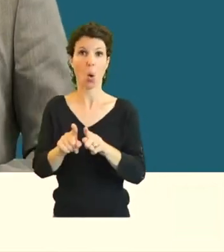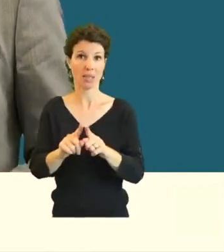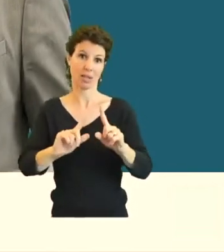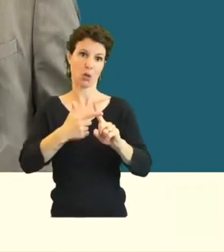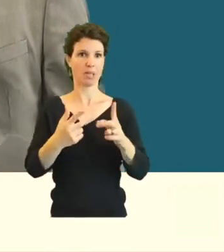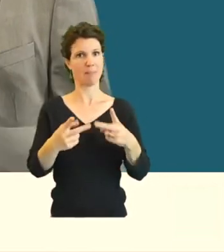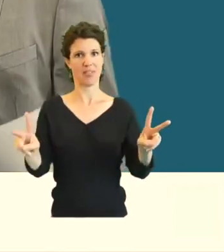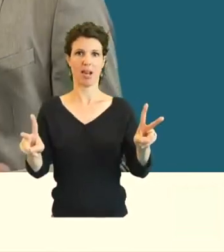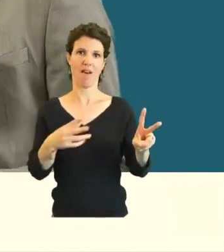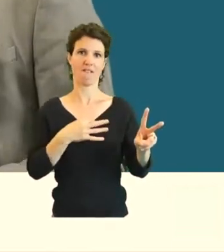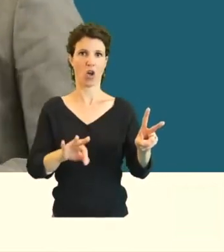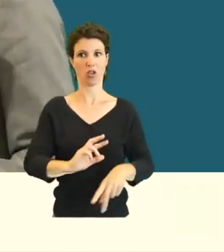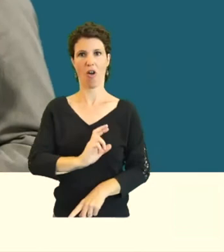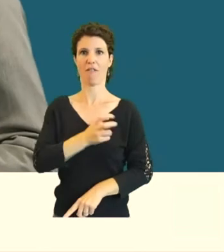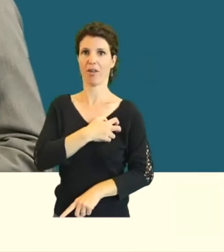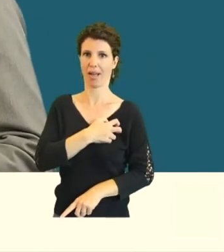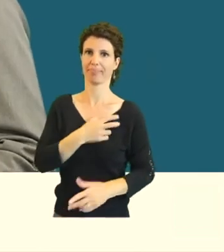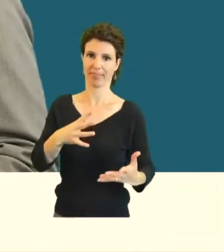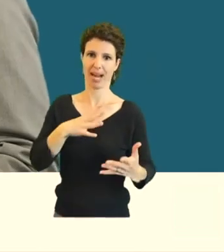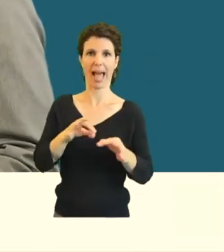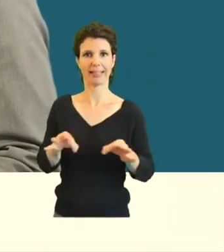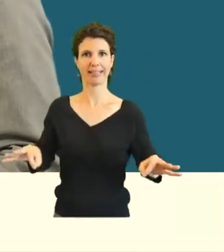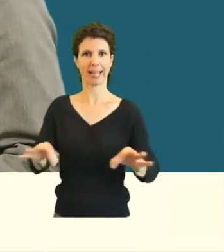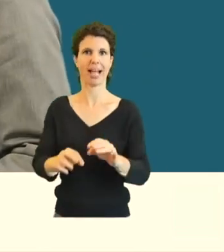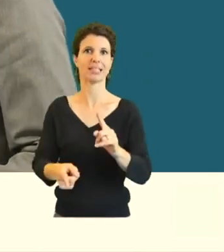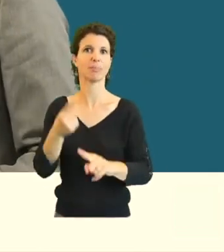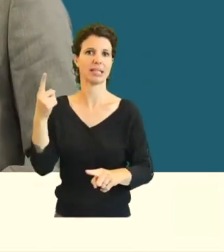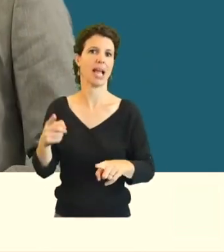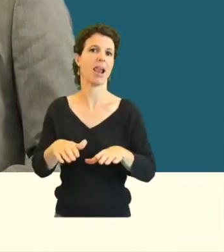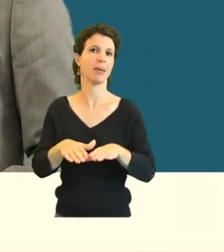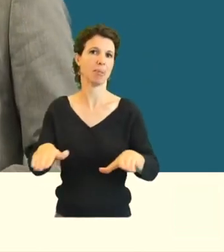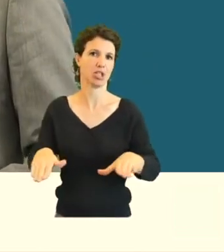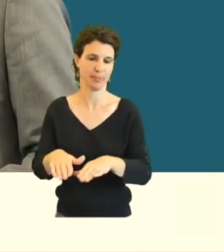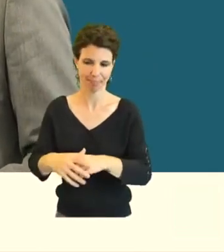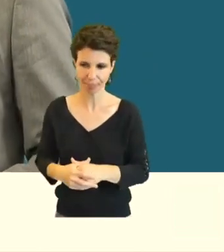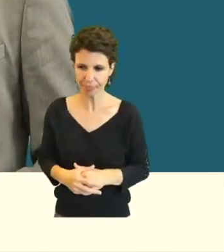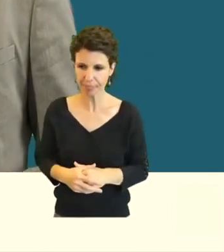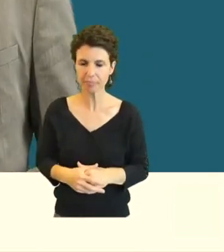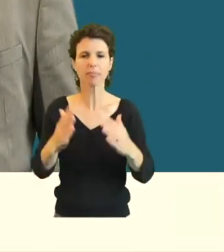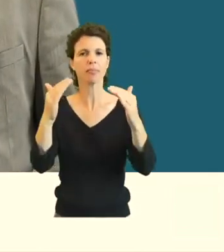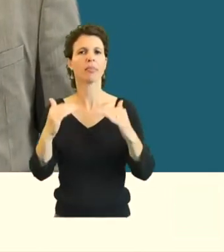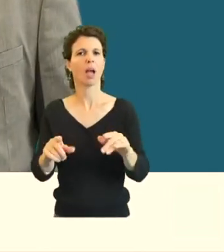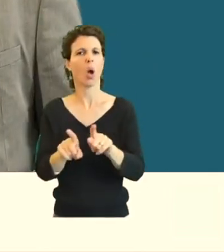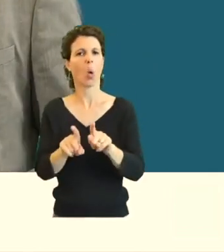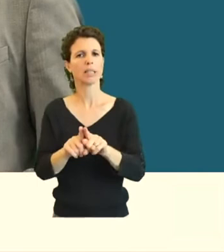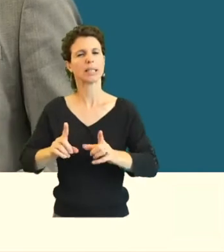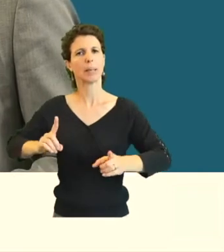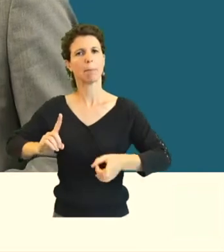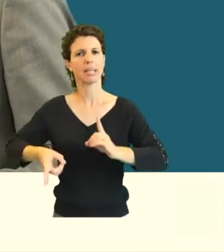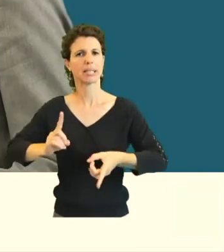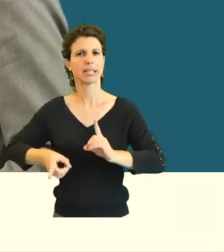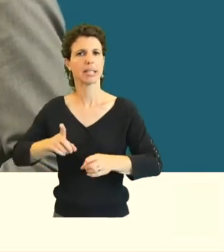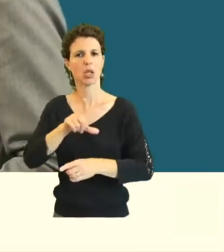beach. Concernant ce rapport, on parle plus précisément de la piscine de Lumigny. D'ailleurs, il serait bien de savoir de